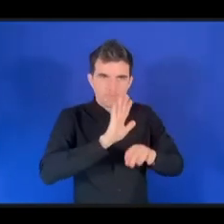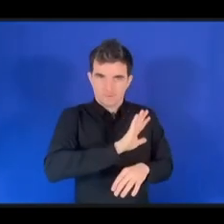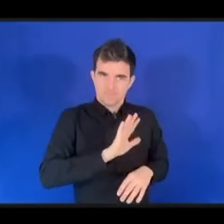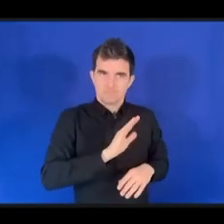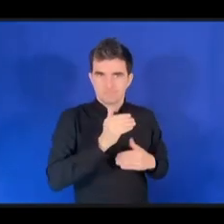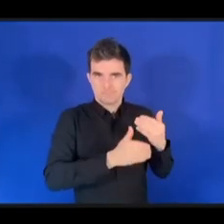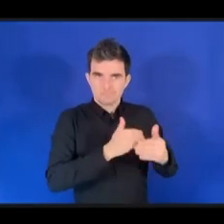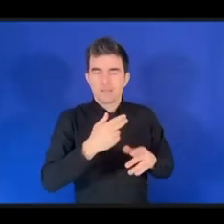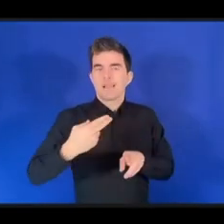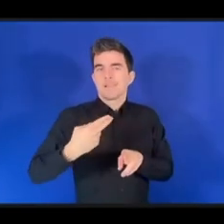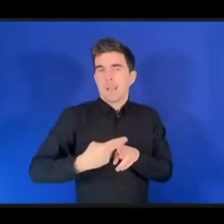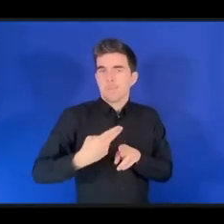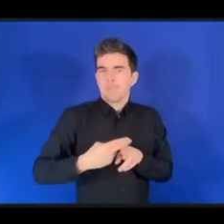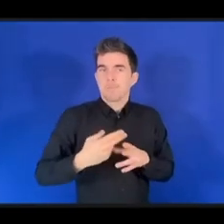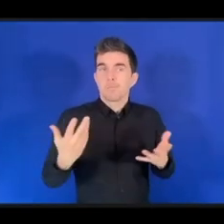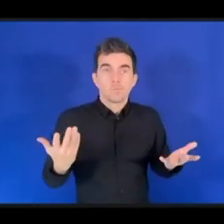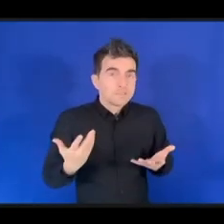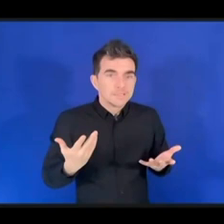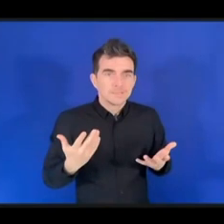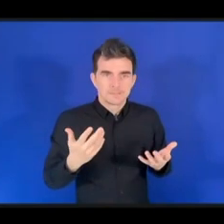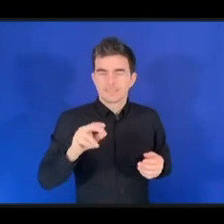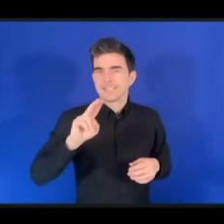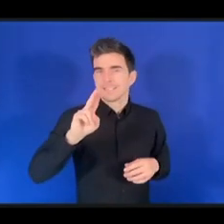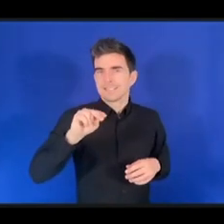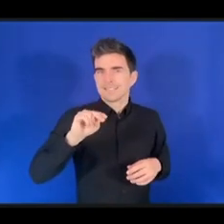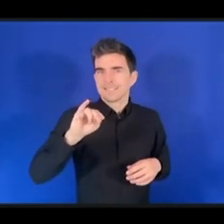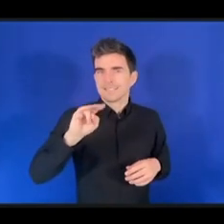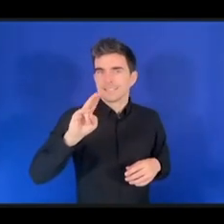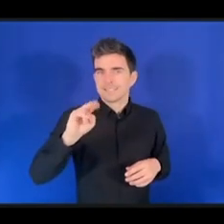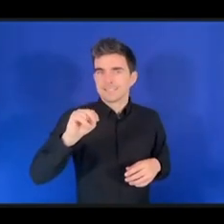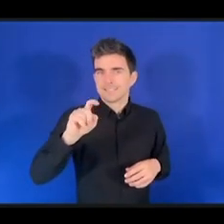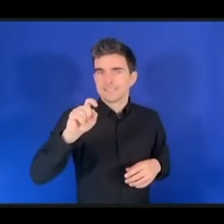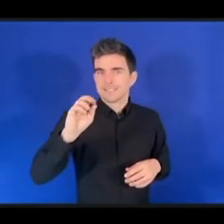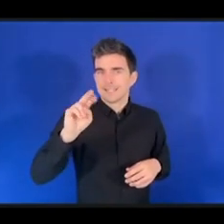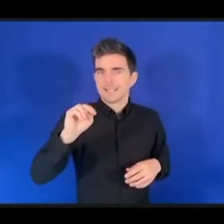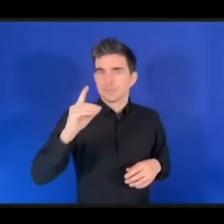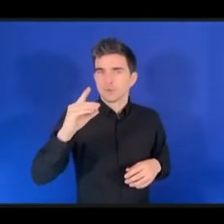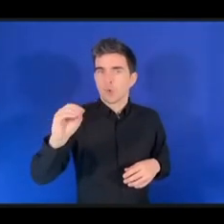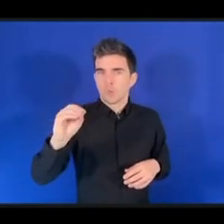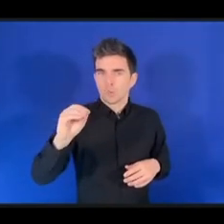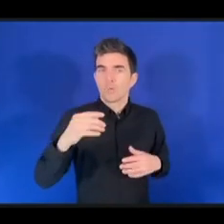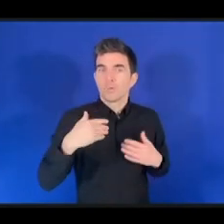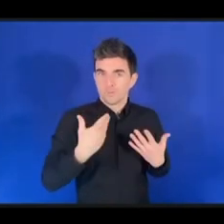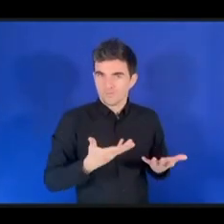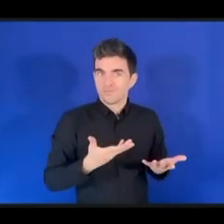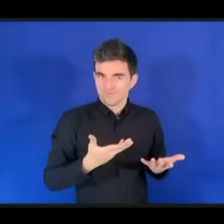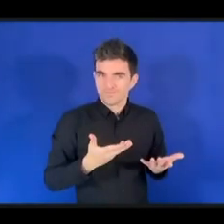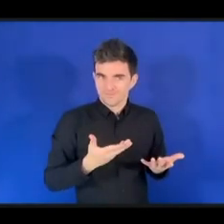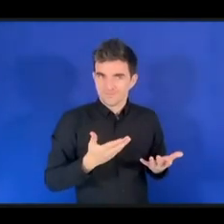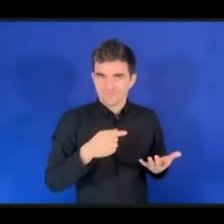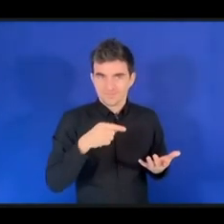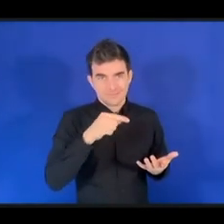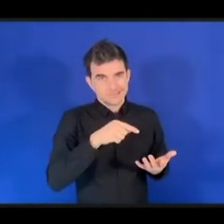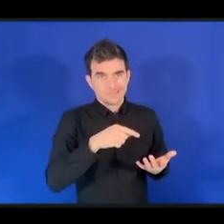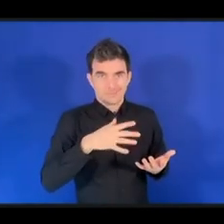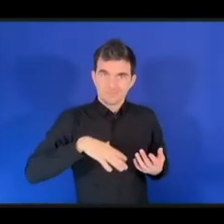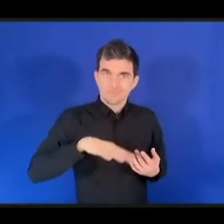كانت لديها شركه معروفه بن ب نينتندو نحن ايضا لدينا